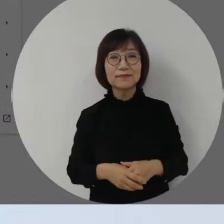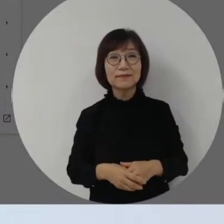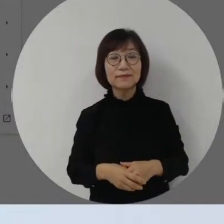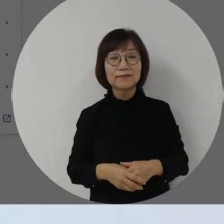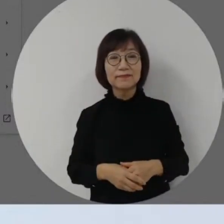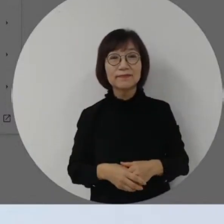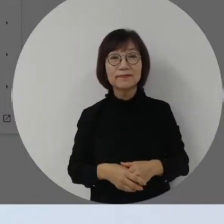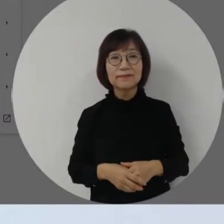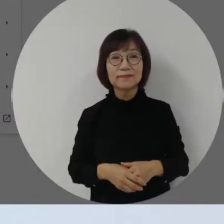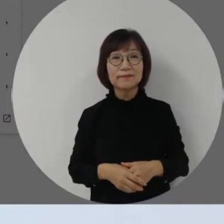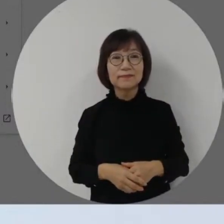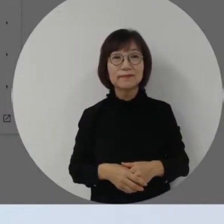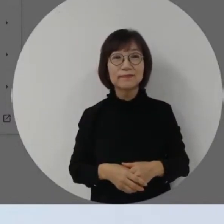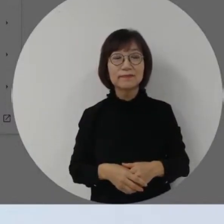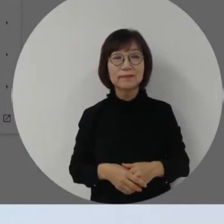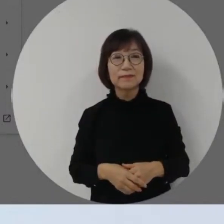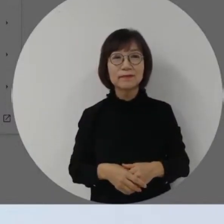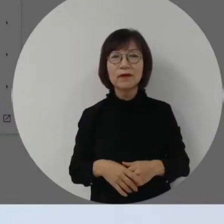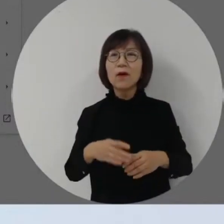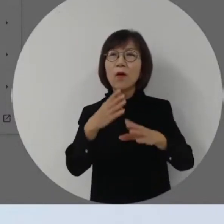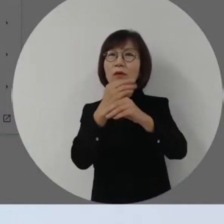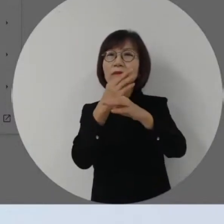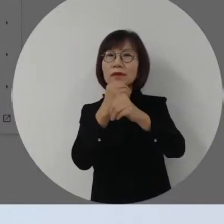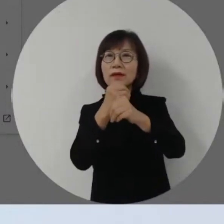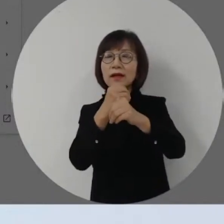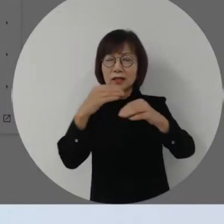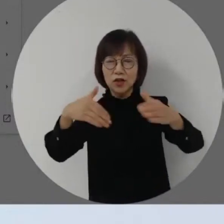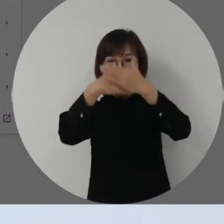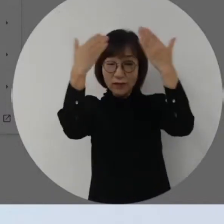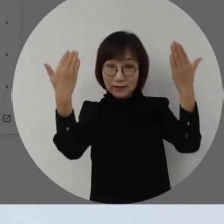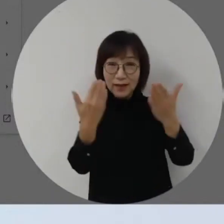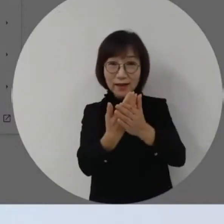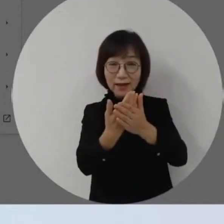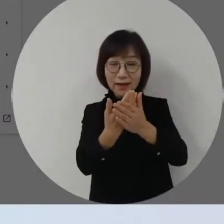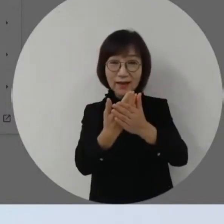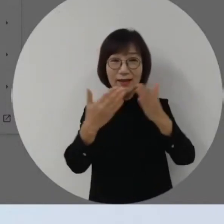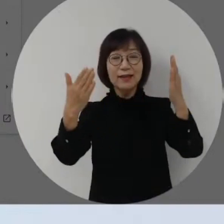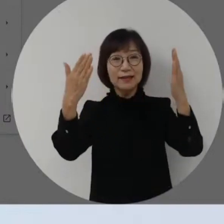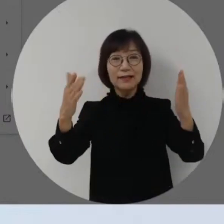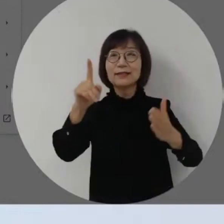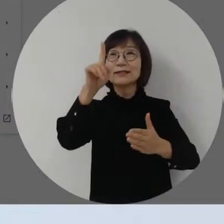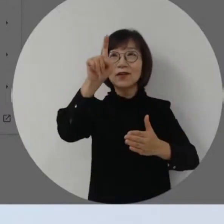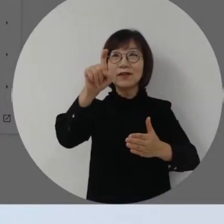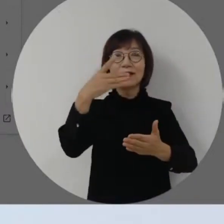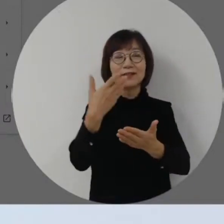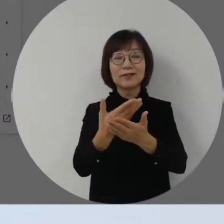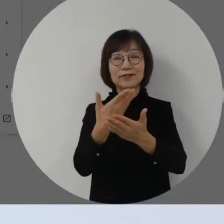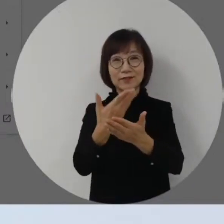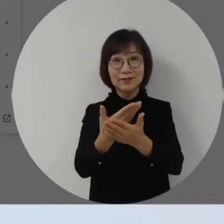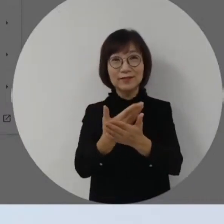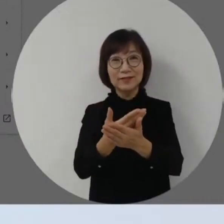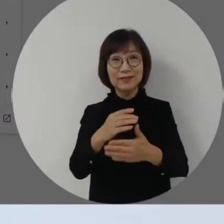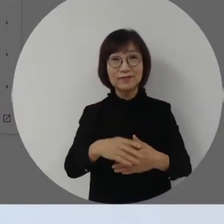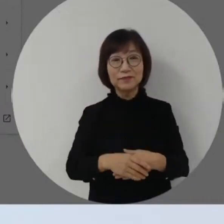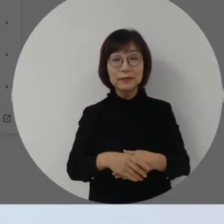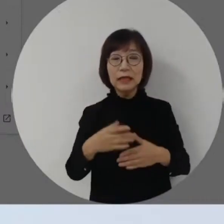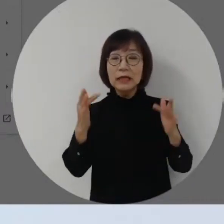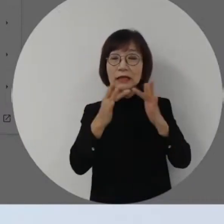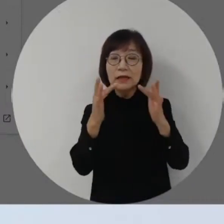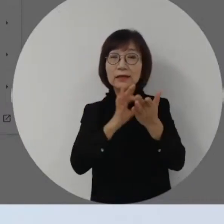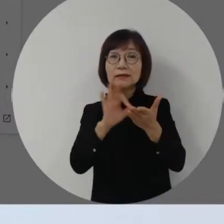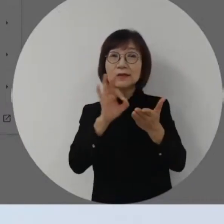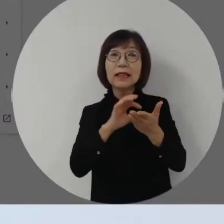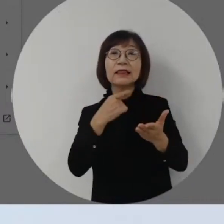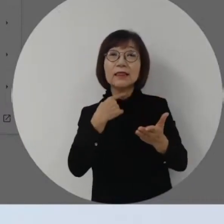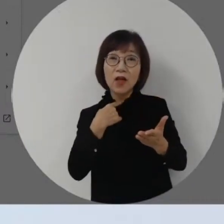인터넷 사용 기록 체크하고 쿠키 및 기타 사이트 데이터 체크, 캐시 이미지도